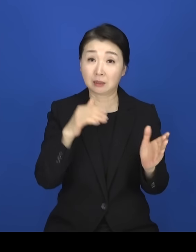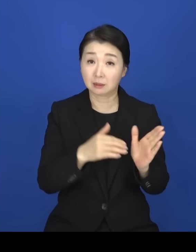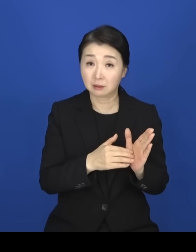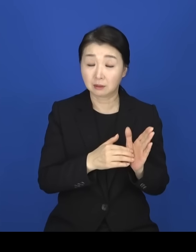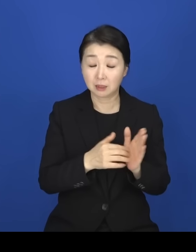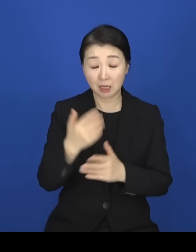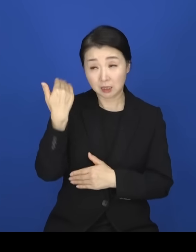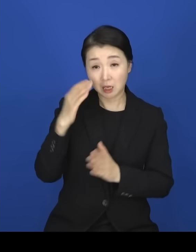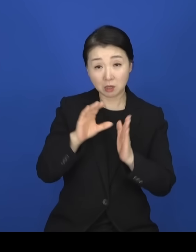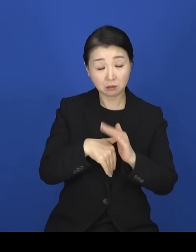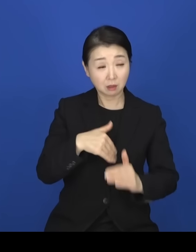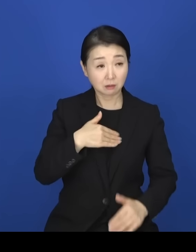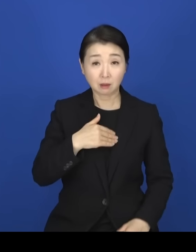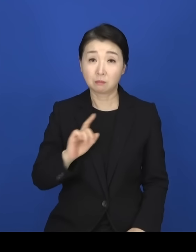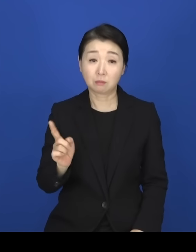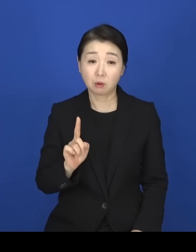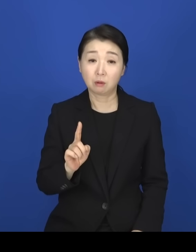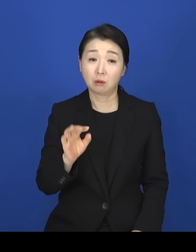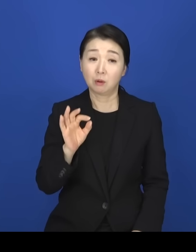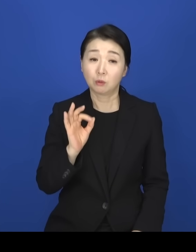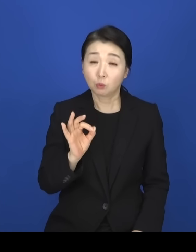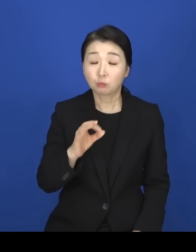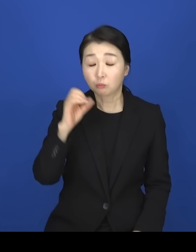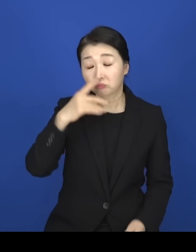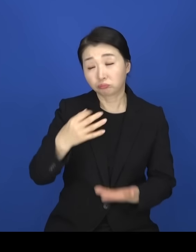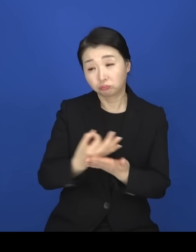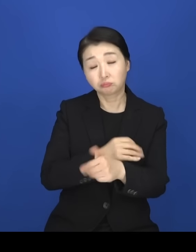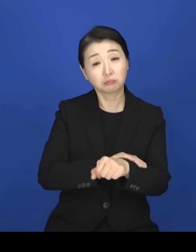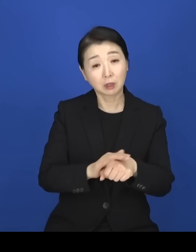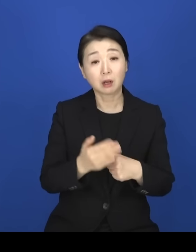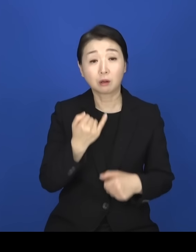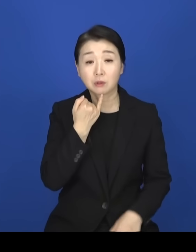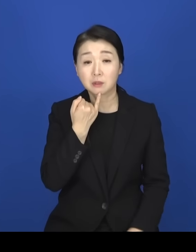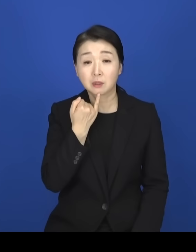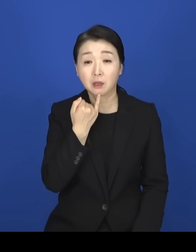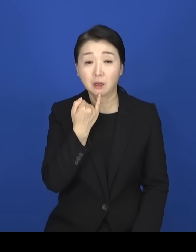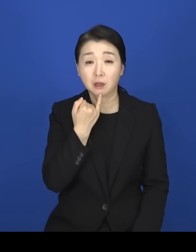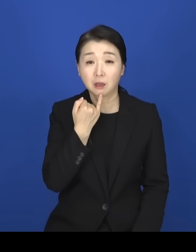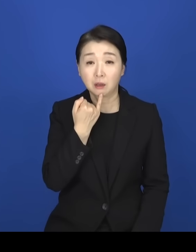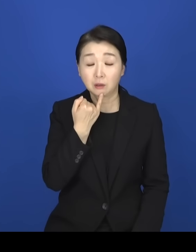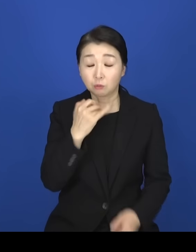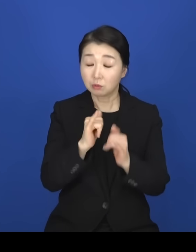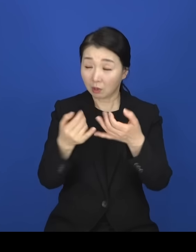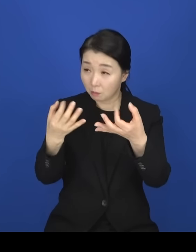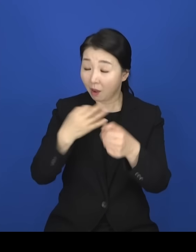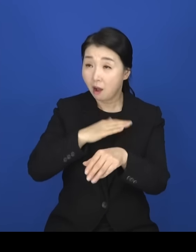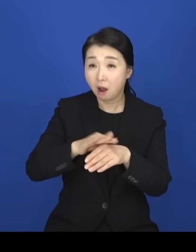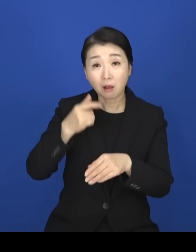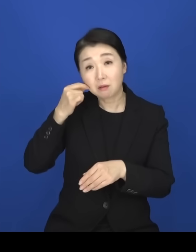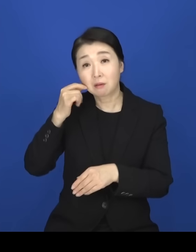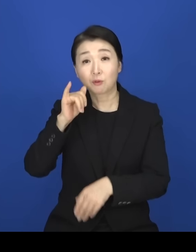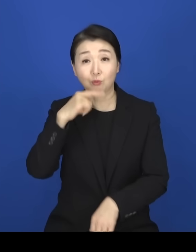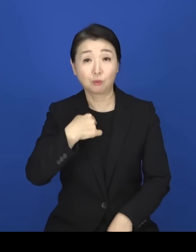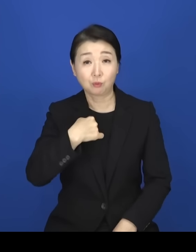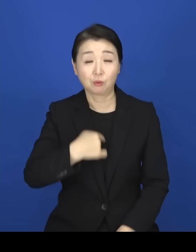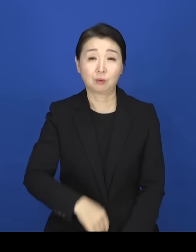그때 당시에는 사실은 저는 뭐 돈도 나름 뭐 벌고 있었고 예. 그래도 사람들이 알아보고 인기도 있었고 예.